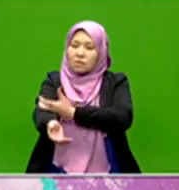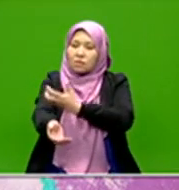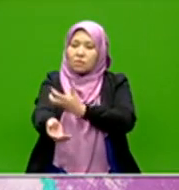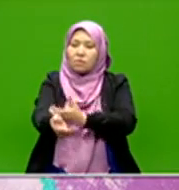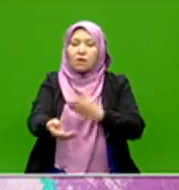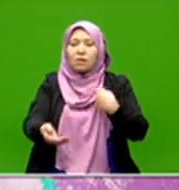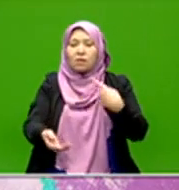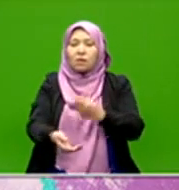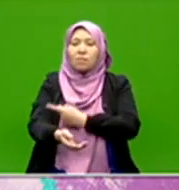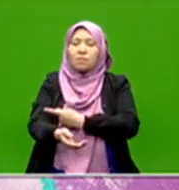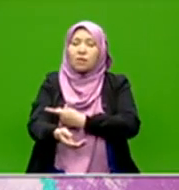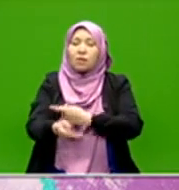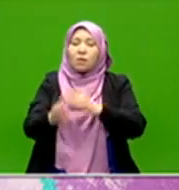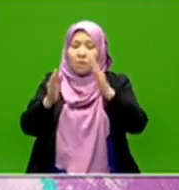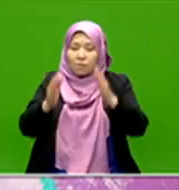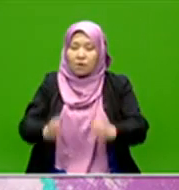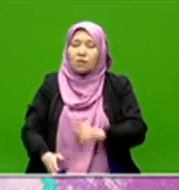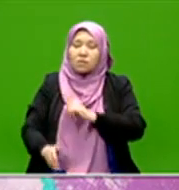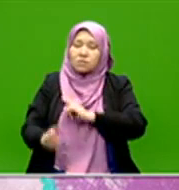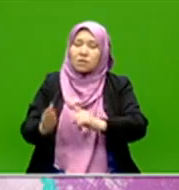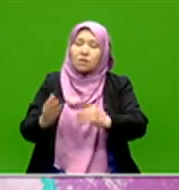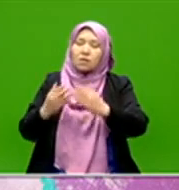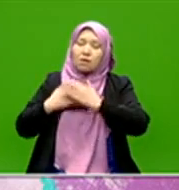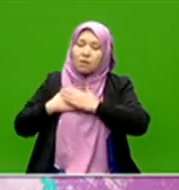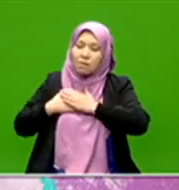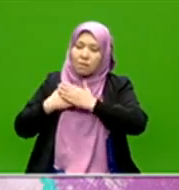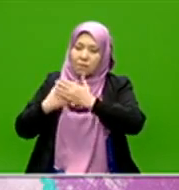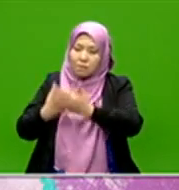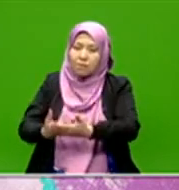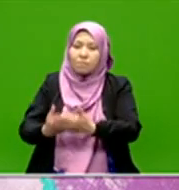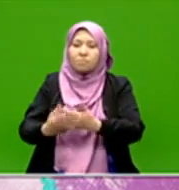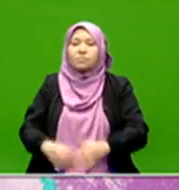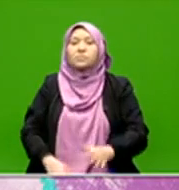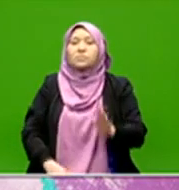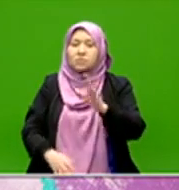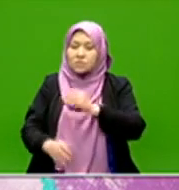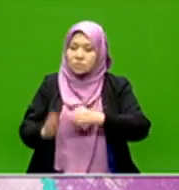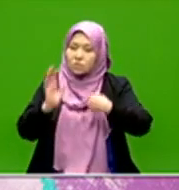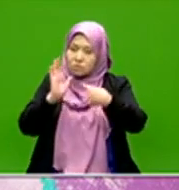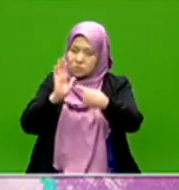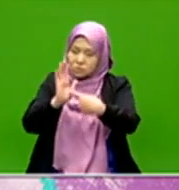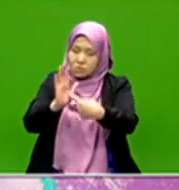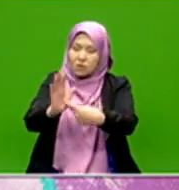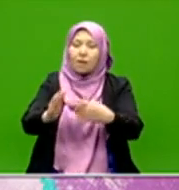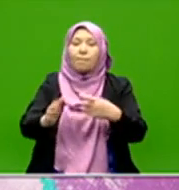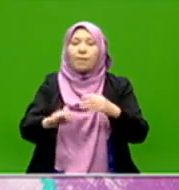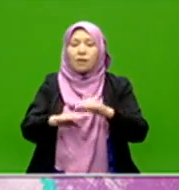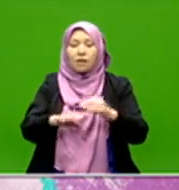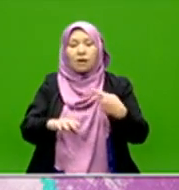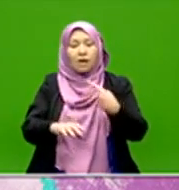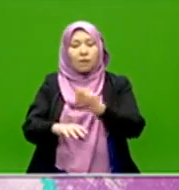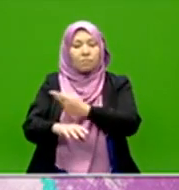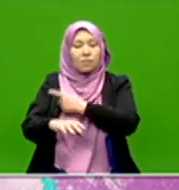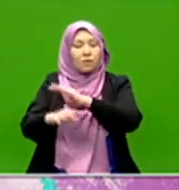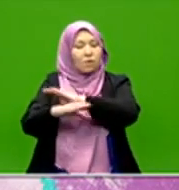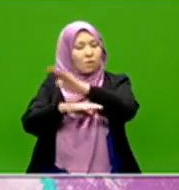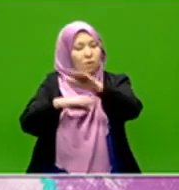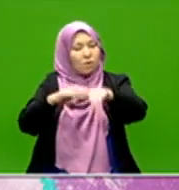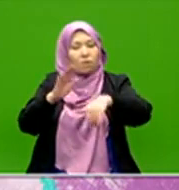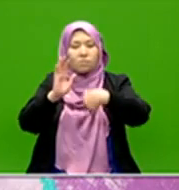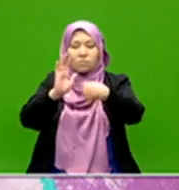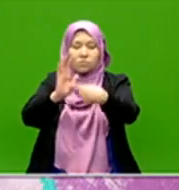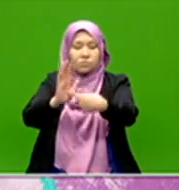أمة مسلمة لك وأرنا مناسكنا